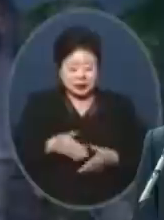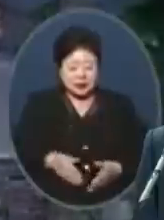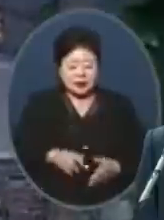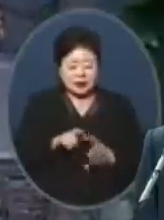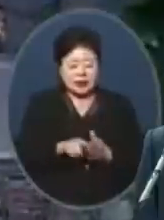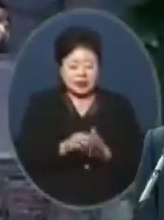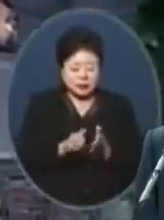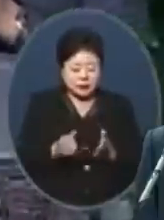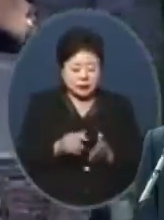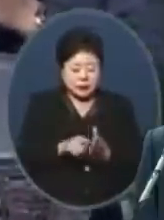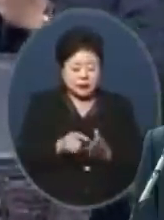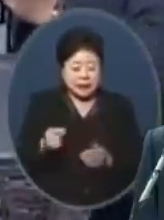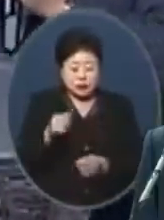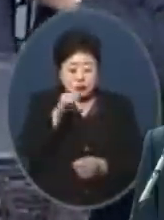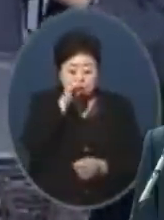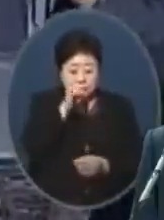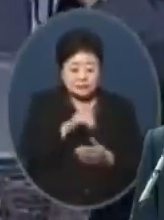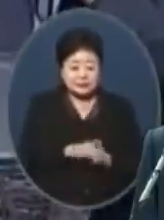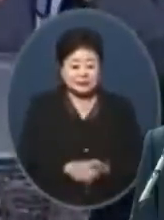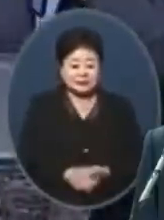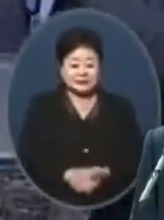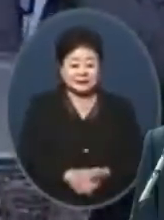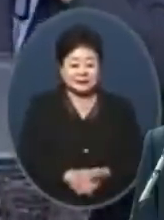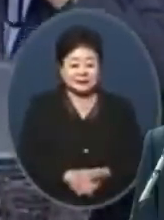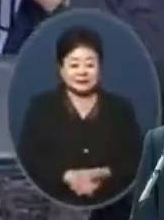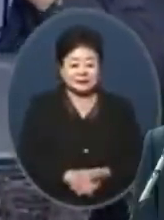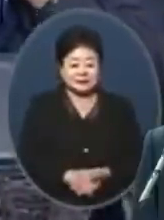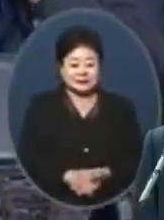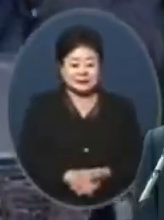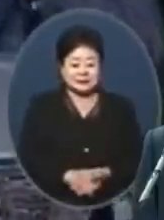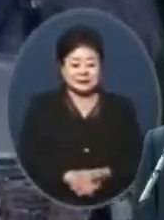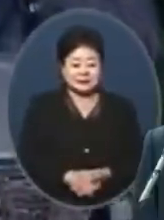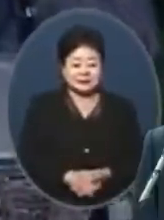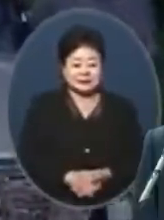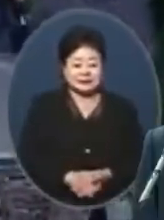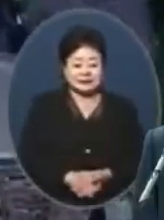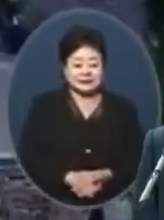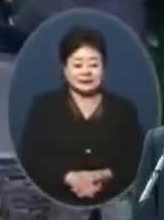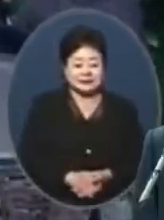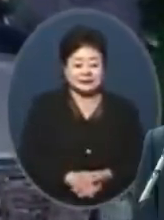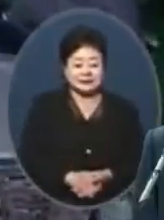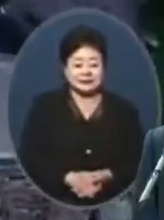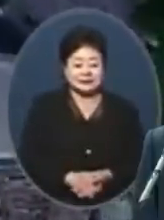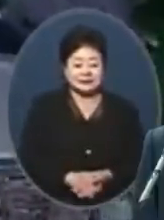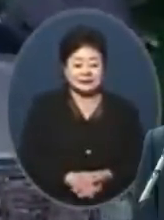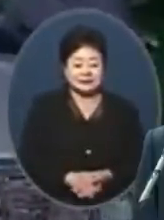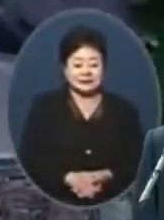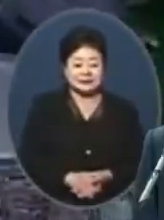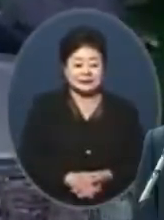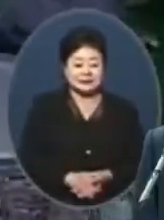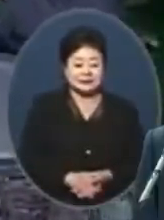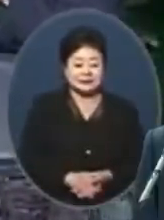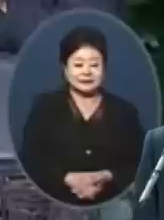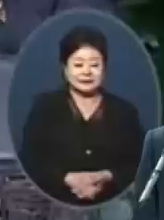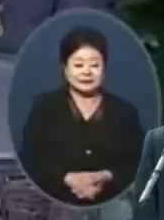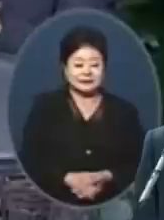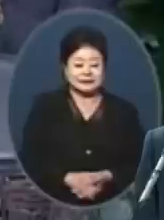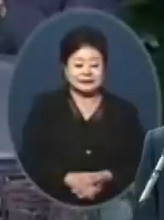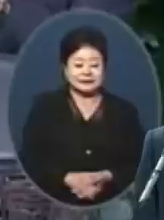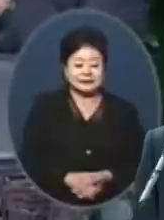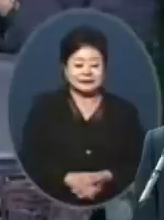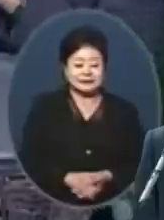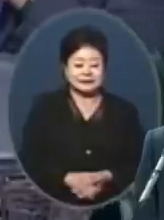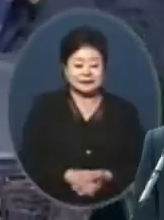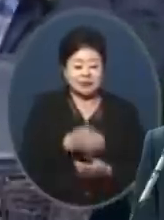때부터 믿음을 가지고 있습니다. And even from the smallest dreams and smallest of your faith, you have that measure of